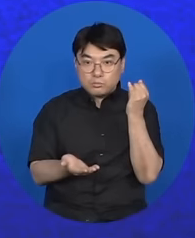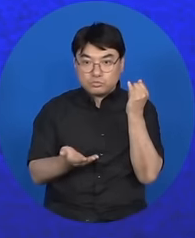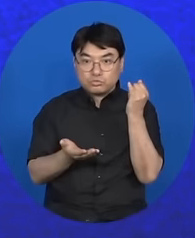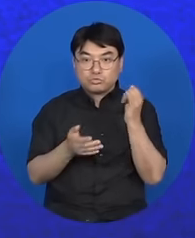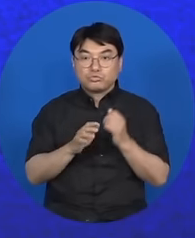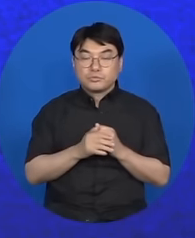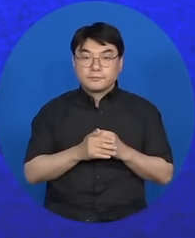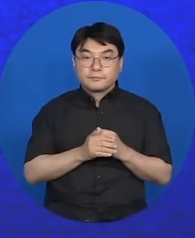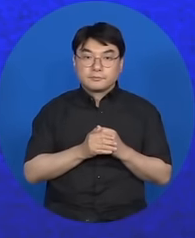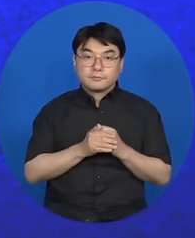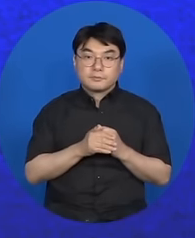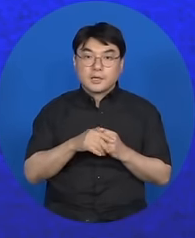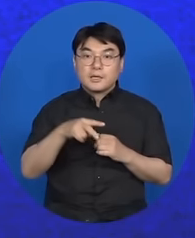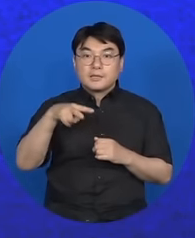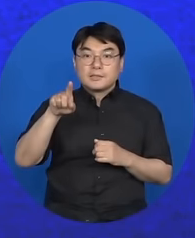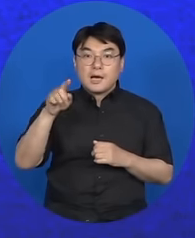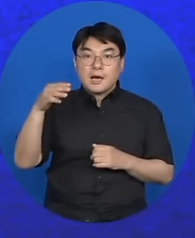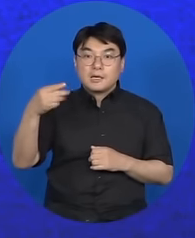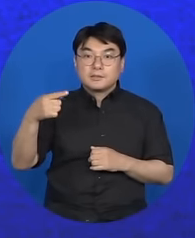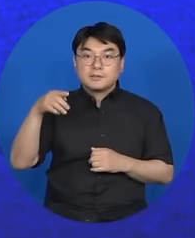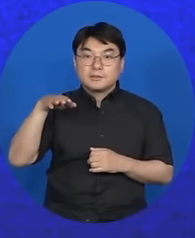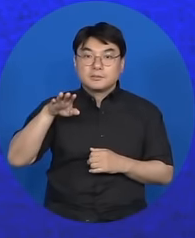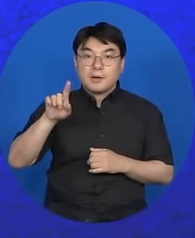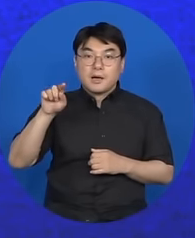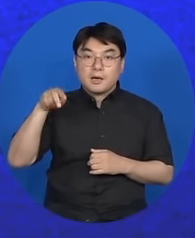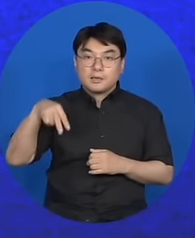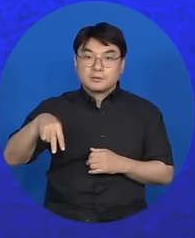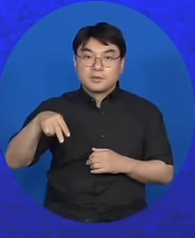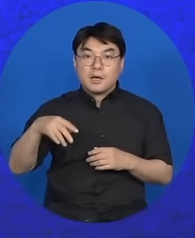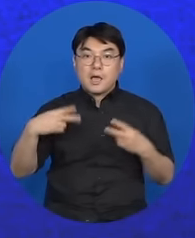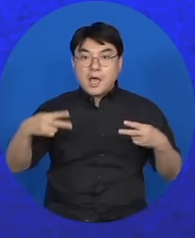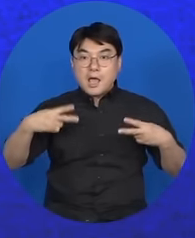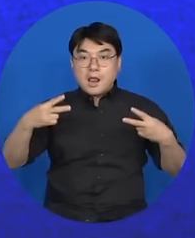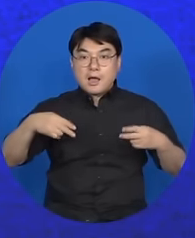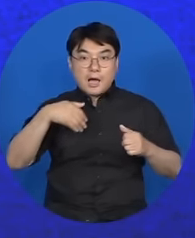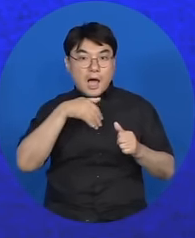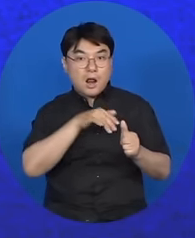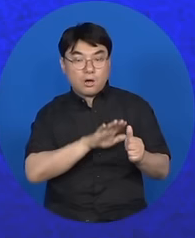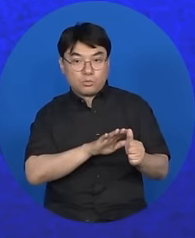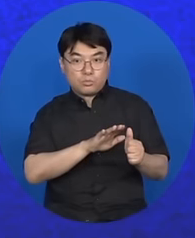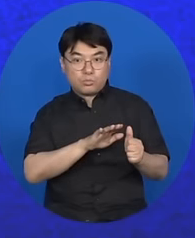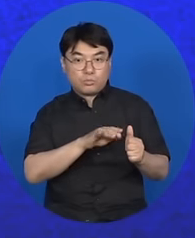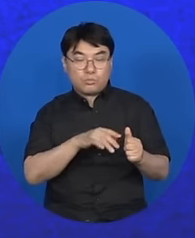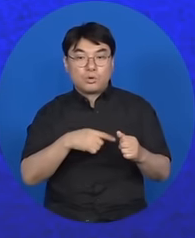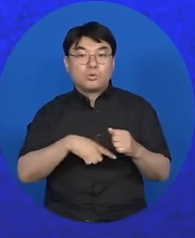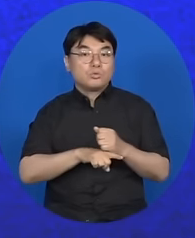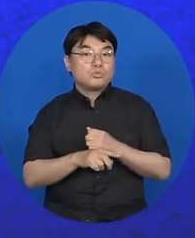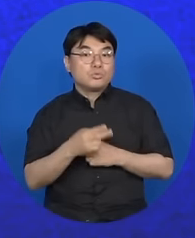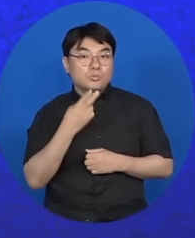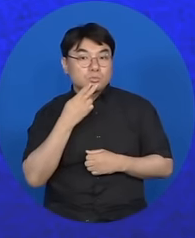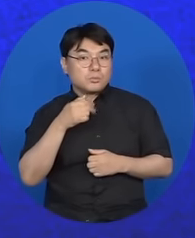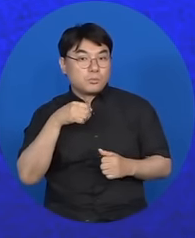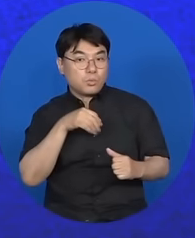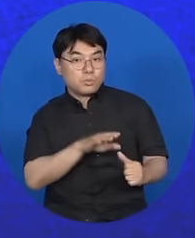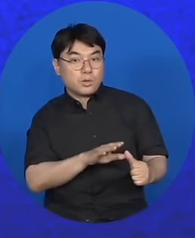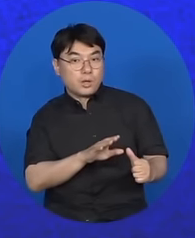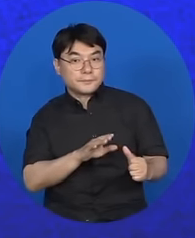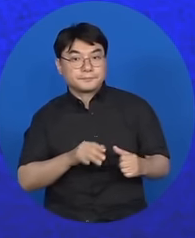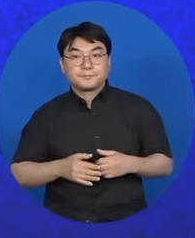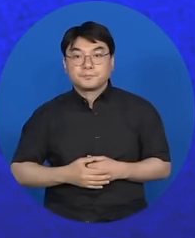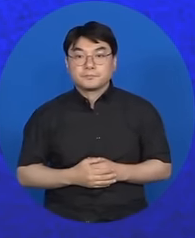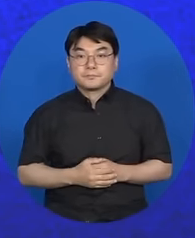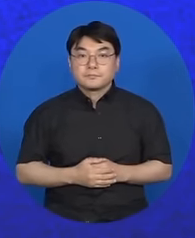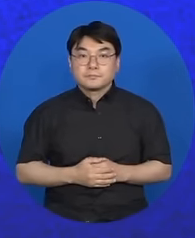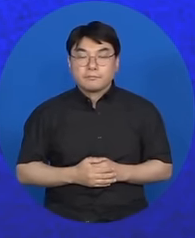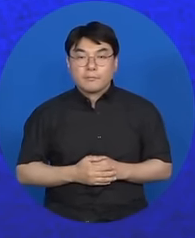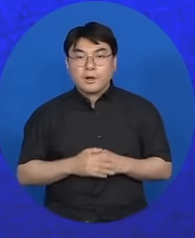있는 사르밧이라는 곳에 가라. 거기에 머물러 있어. 이유도 또 얘기를 안 하세요. 왜 가라는지 이유도 얘기 않고 그